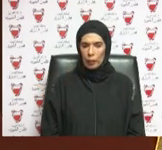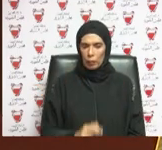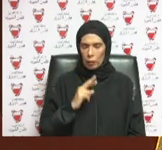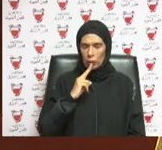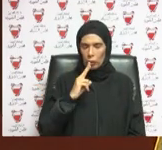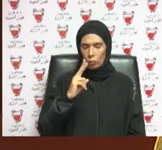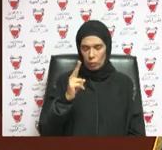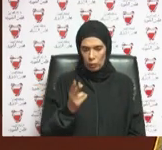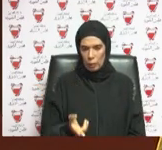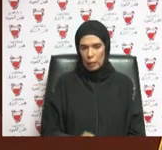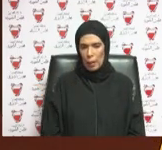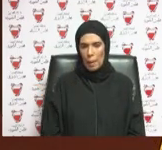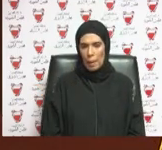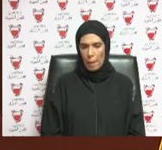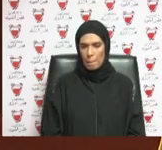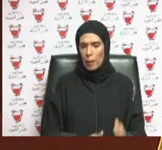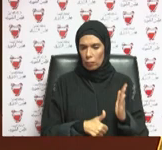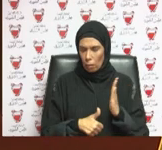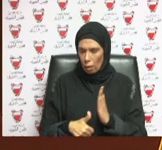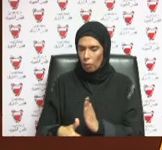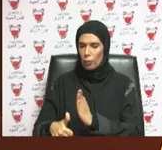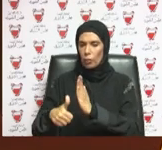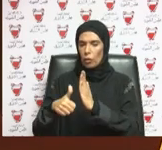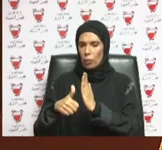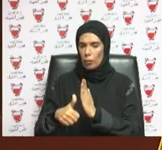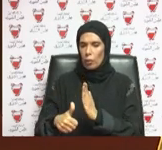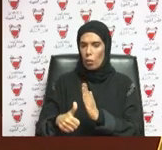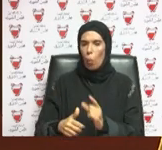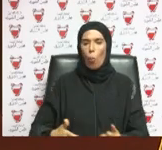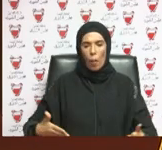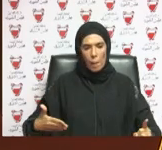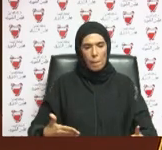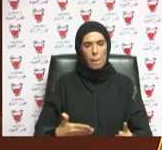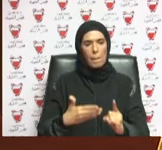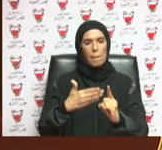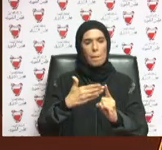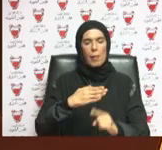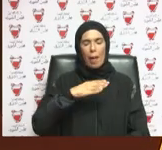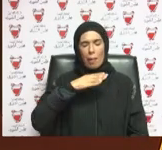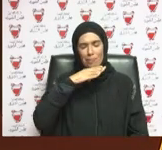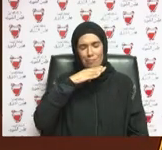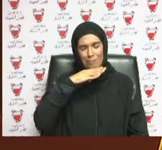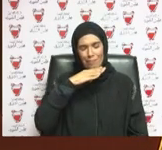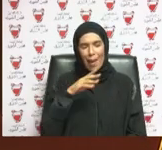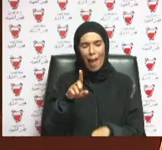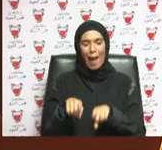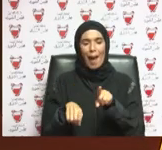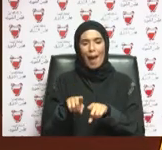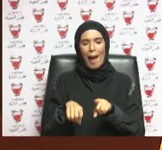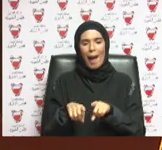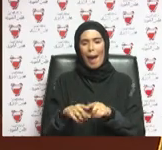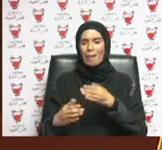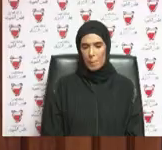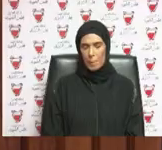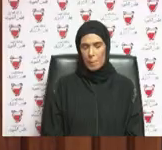الأعزاء كان القائد وكان الرائد وكان الأب وكان الأخ وكان قريبا